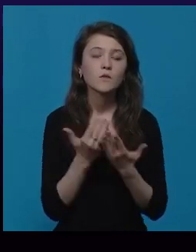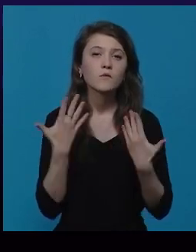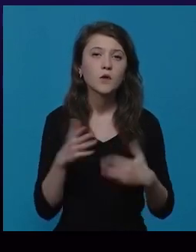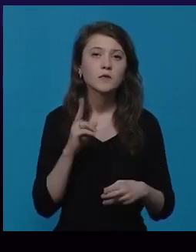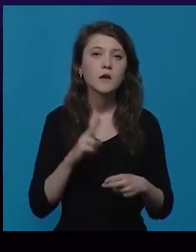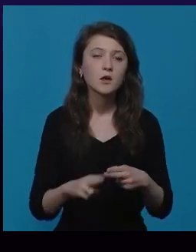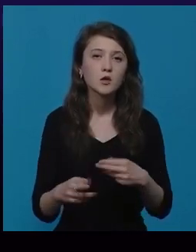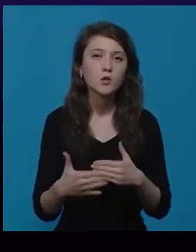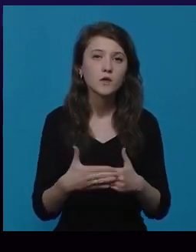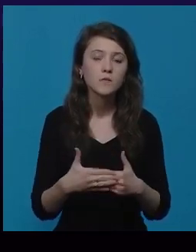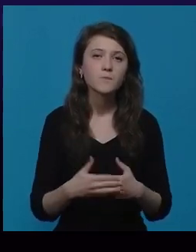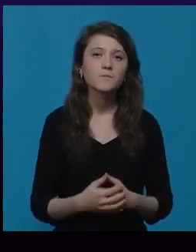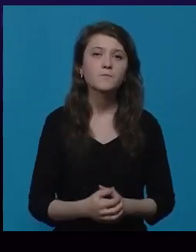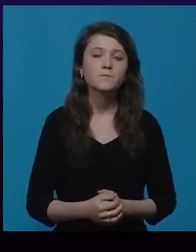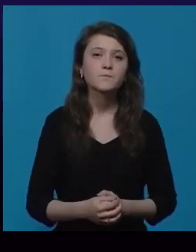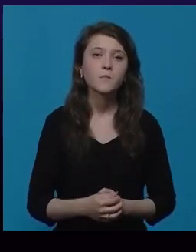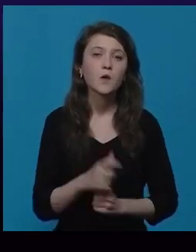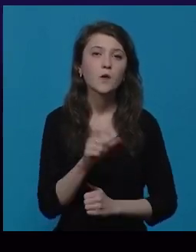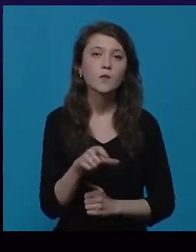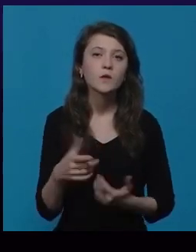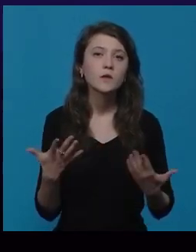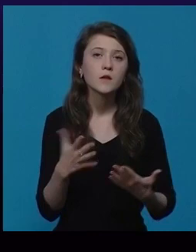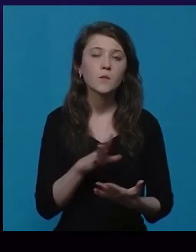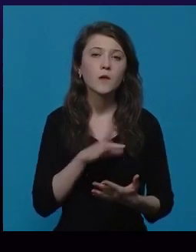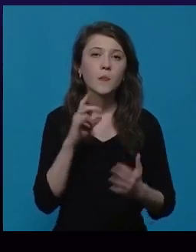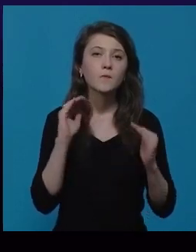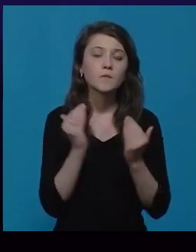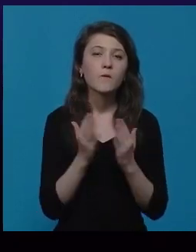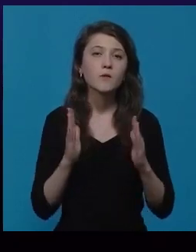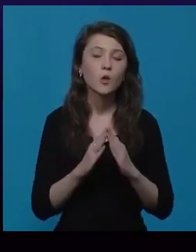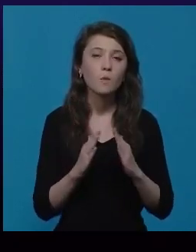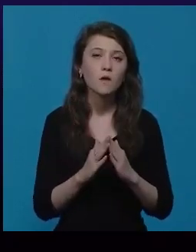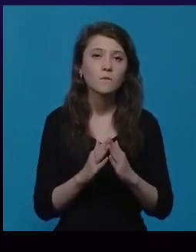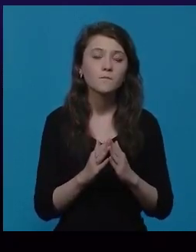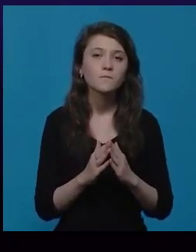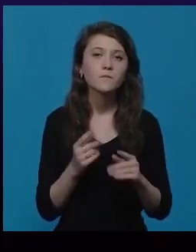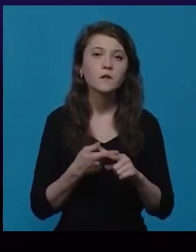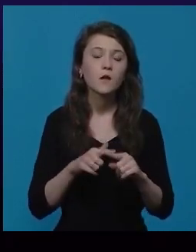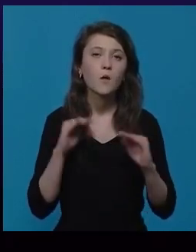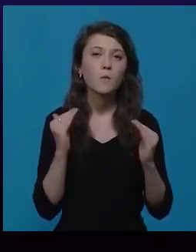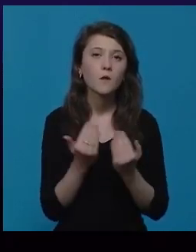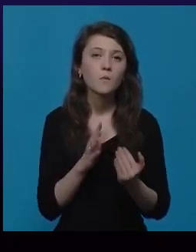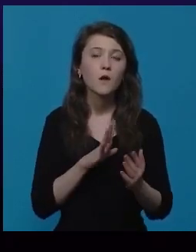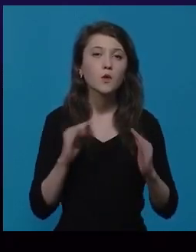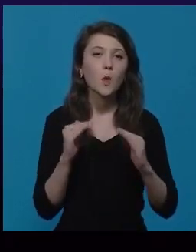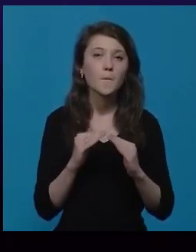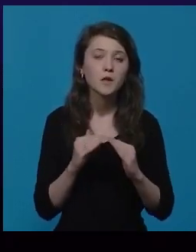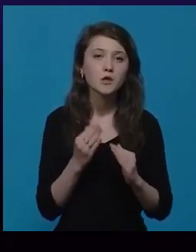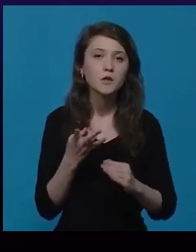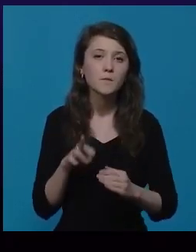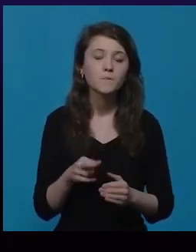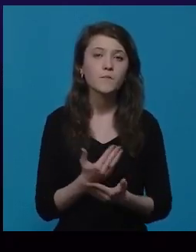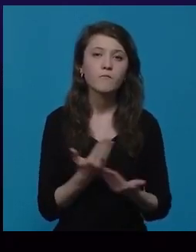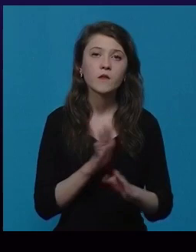закінчується. Ну, люди, які були на обсервації вдома, ну, це обсервація домашня, відповідно, вони не